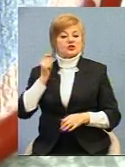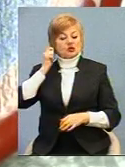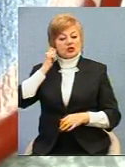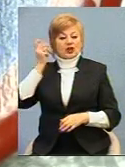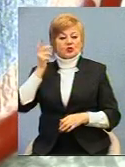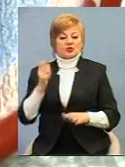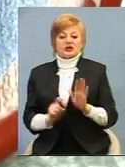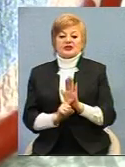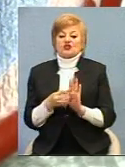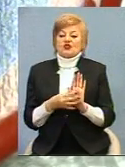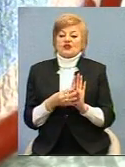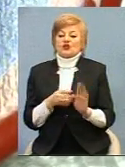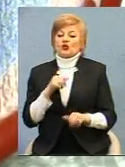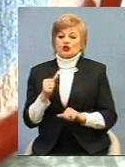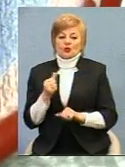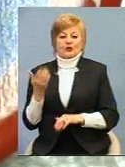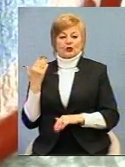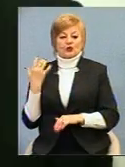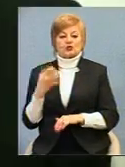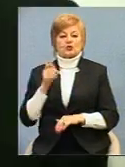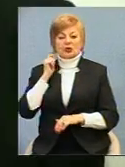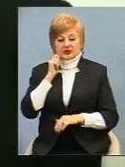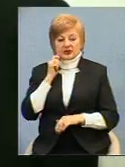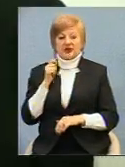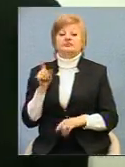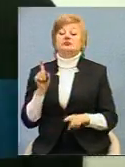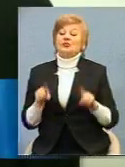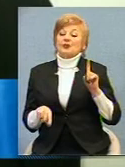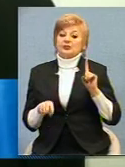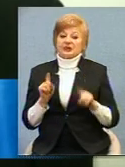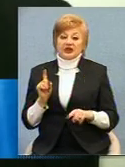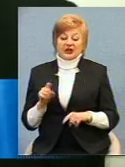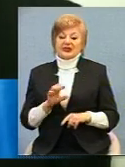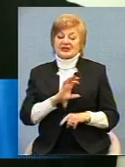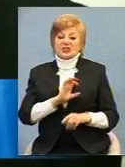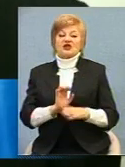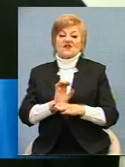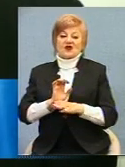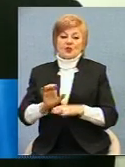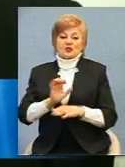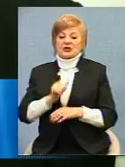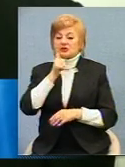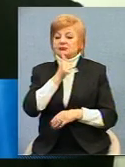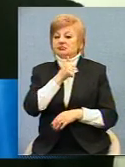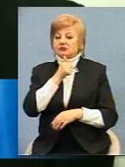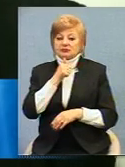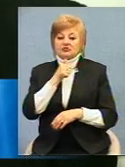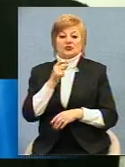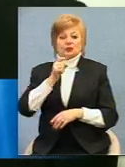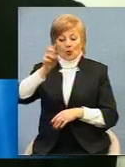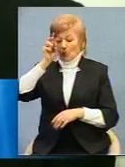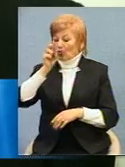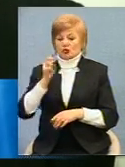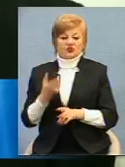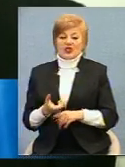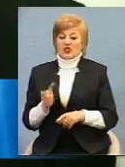на початку 90-х років минулого століття. Некоторые знаки выпускались, ну, скажем, подпольно, поскольку государство не